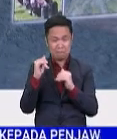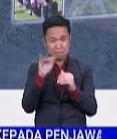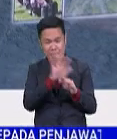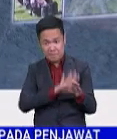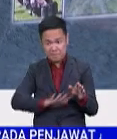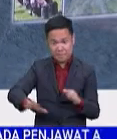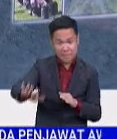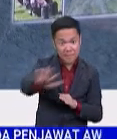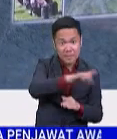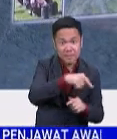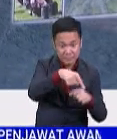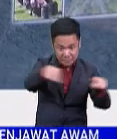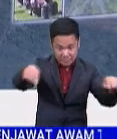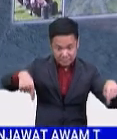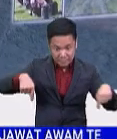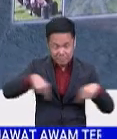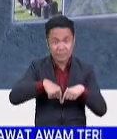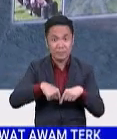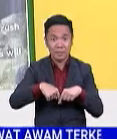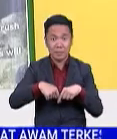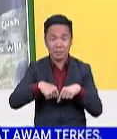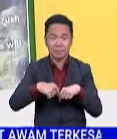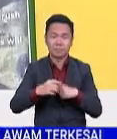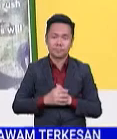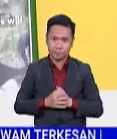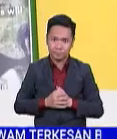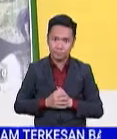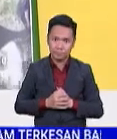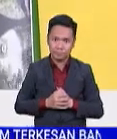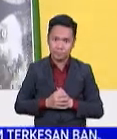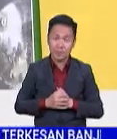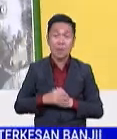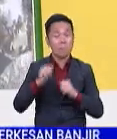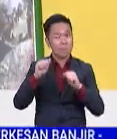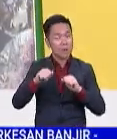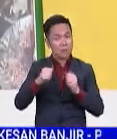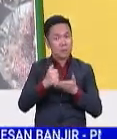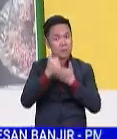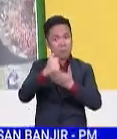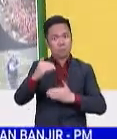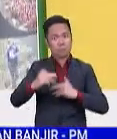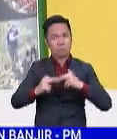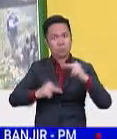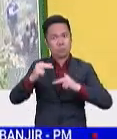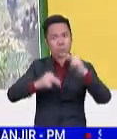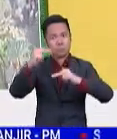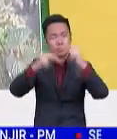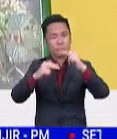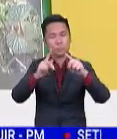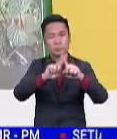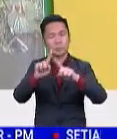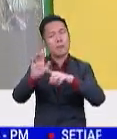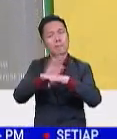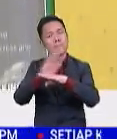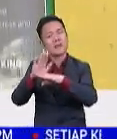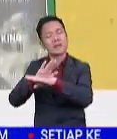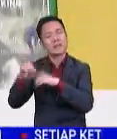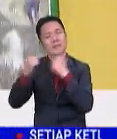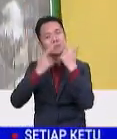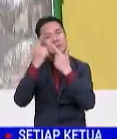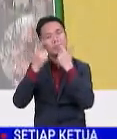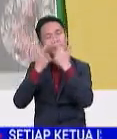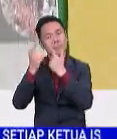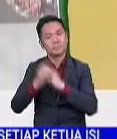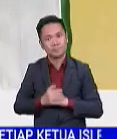menjadi pemangkin kepada pertumbuhan pengusaha-pengusaha pelancongan yang lain kita